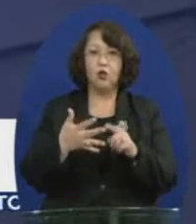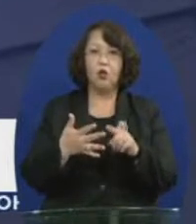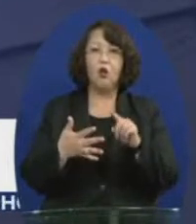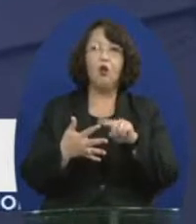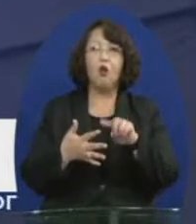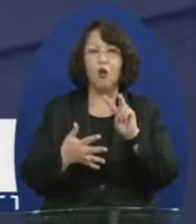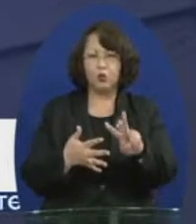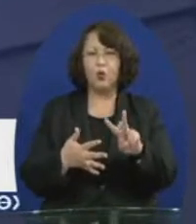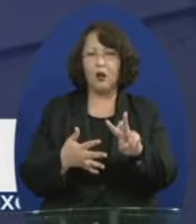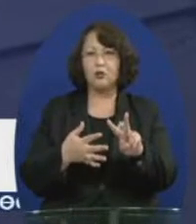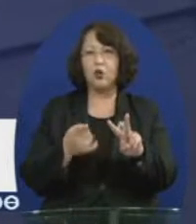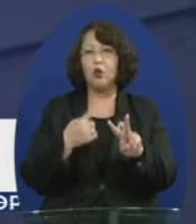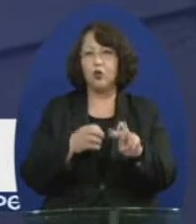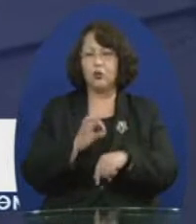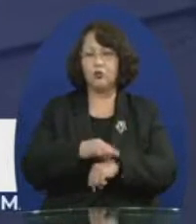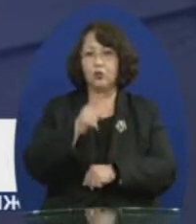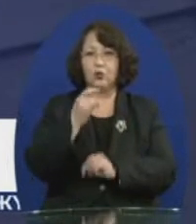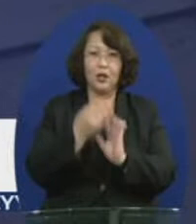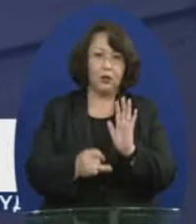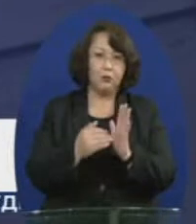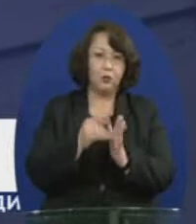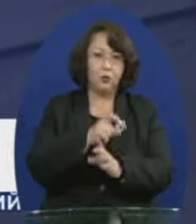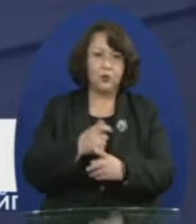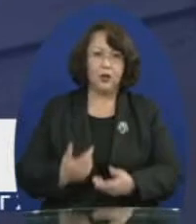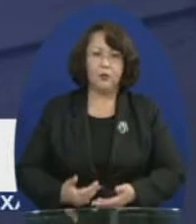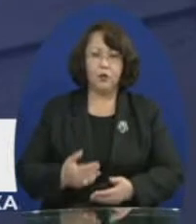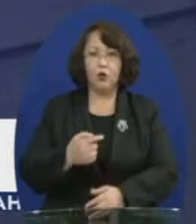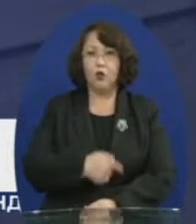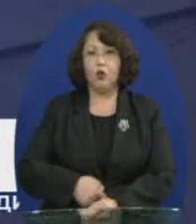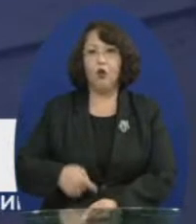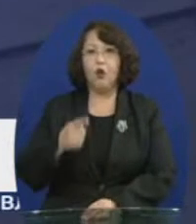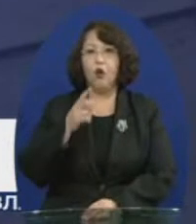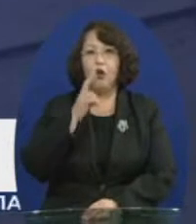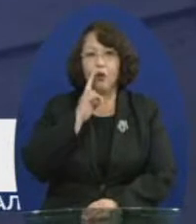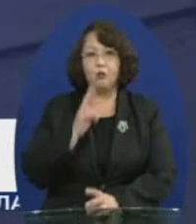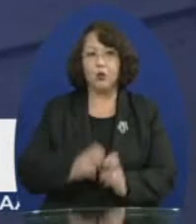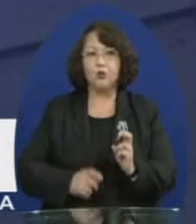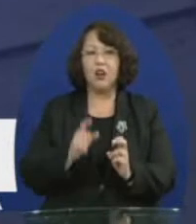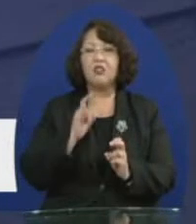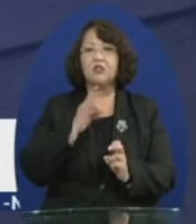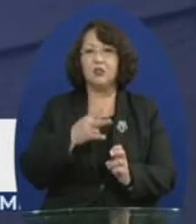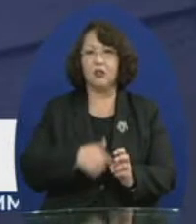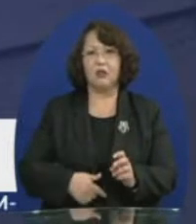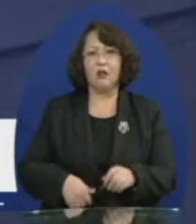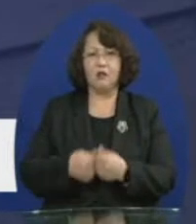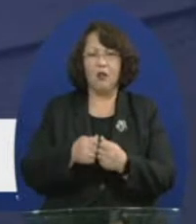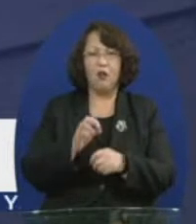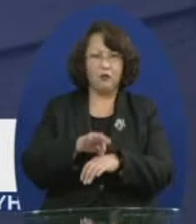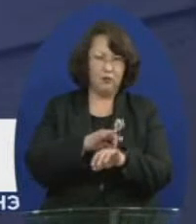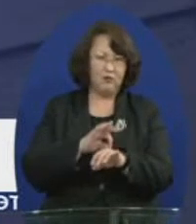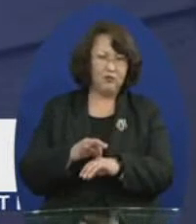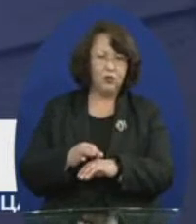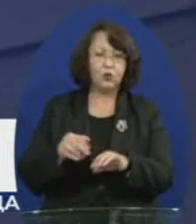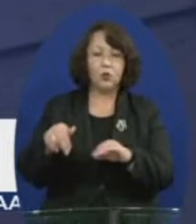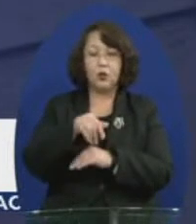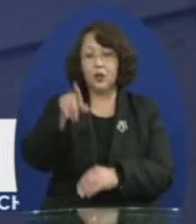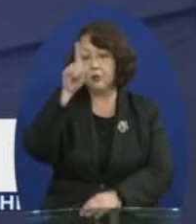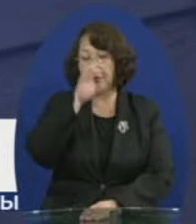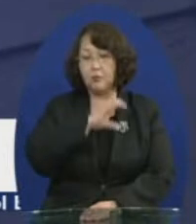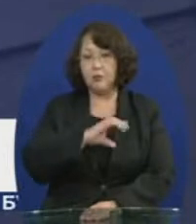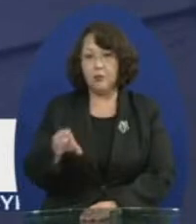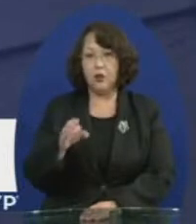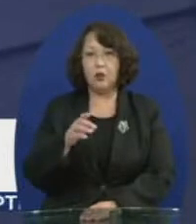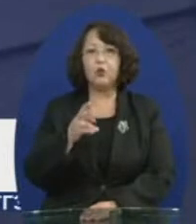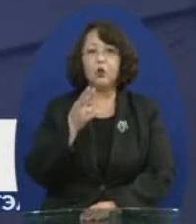нь ирэмлэгддэг 170 мянган гаруй хүн амтай хоол боловсруулах эргэтэн тогтолцооны өвчлөл өндөртэй энэ дүүргийн эмнэлэг